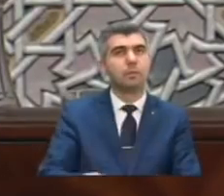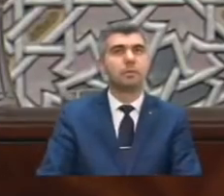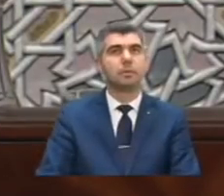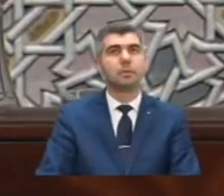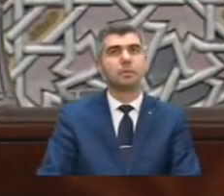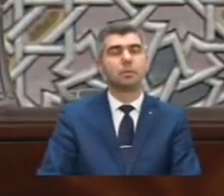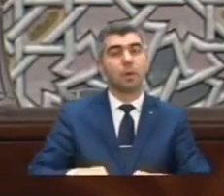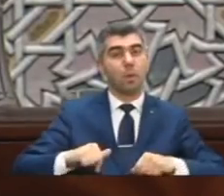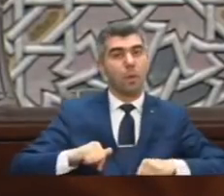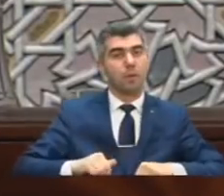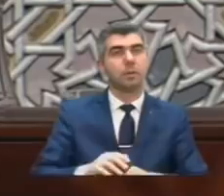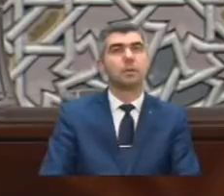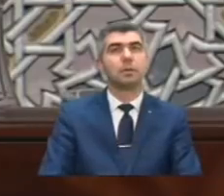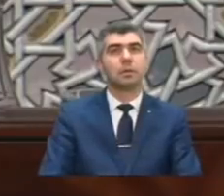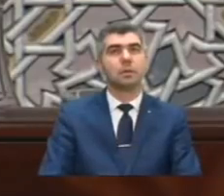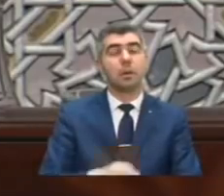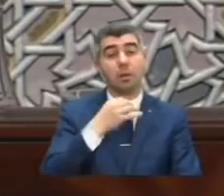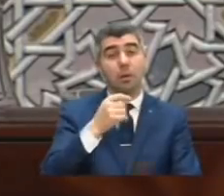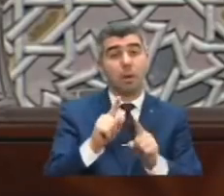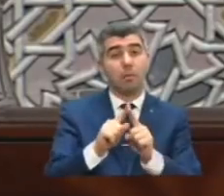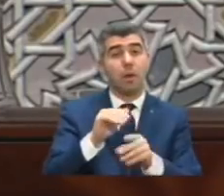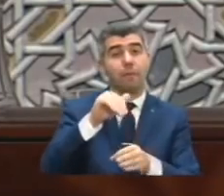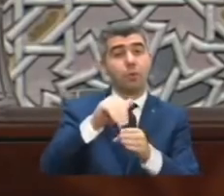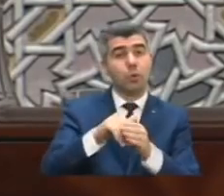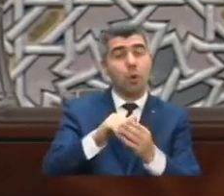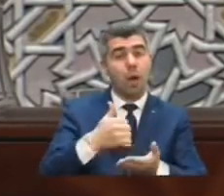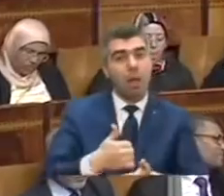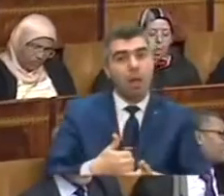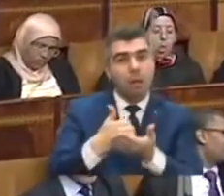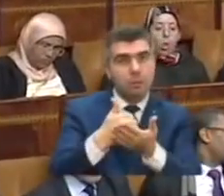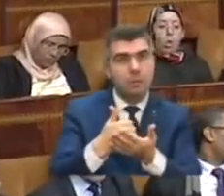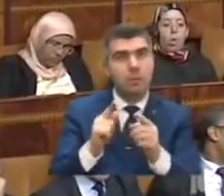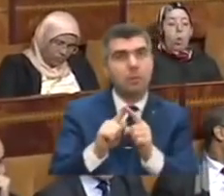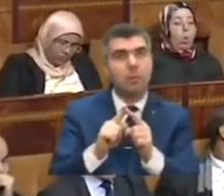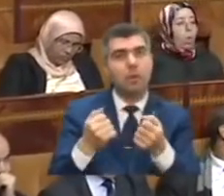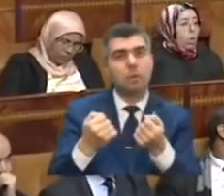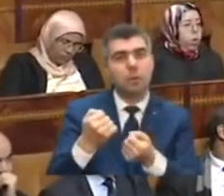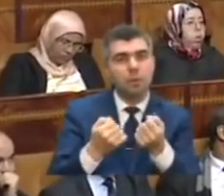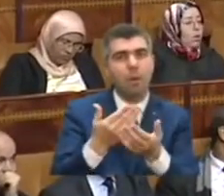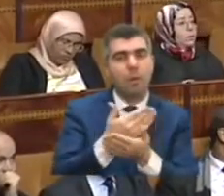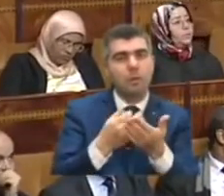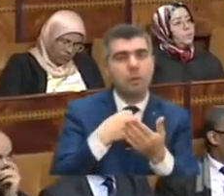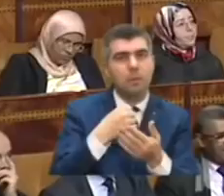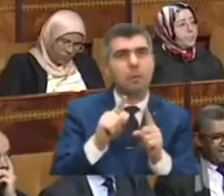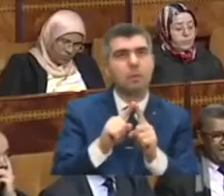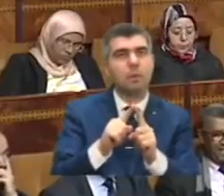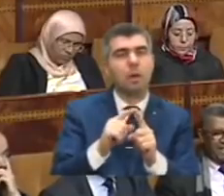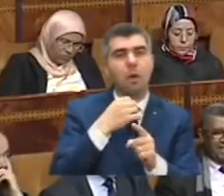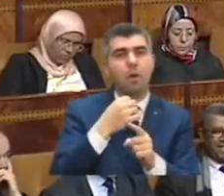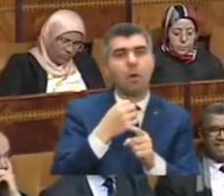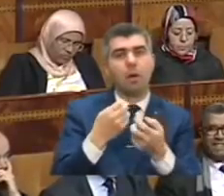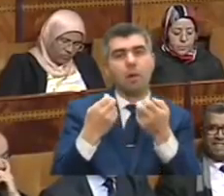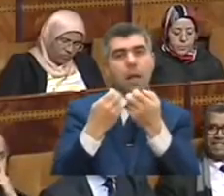السيد الوزير، تكلمتوا على صندوق التمويل الطرقي، بعض الاتفاقيات الخاصة مع مجالس إقليمية، إقليم تيزنيت